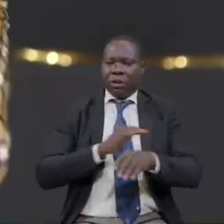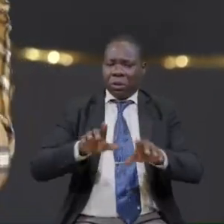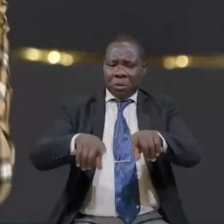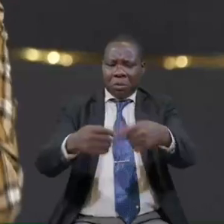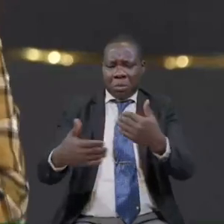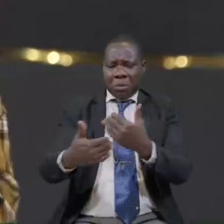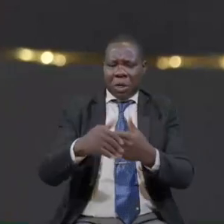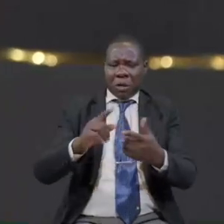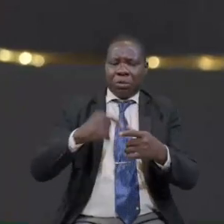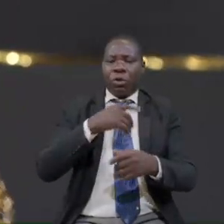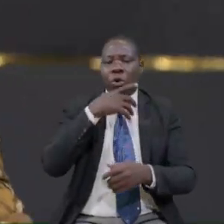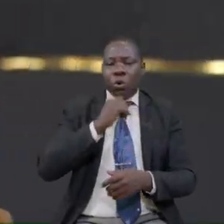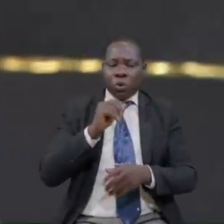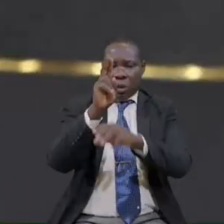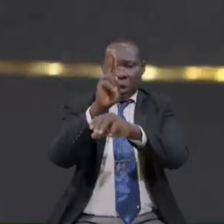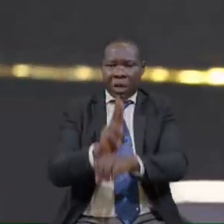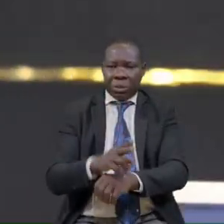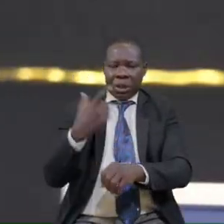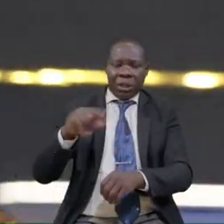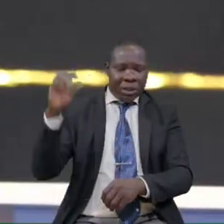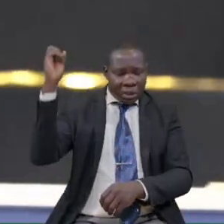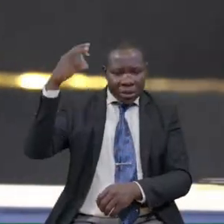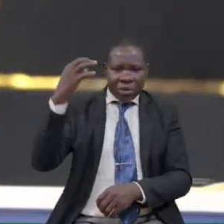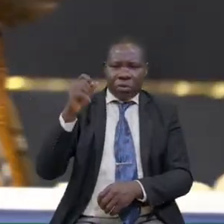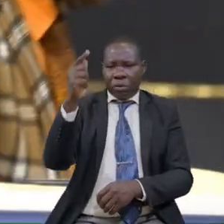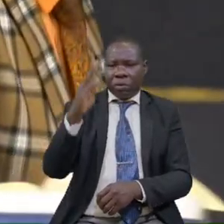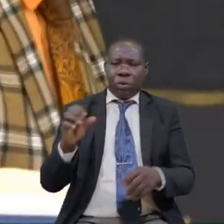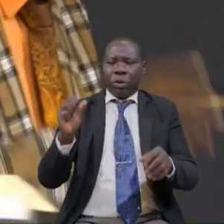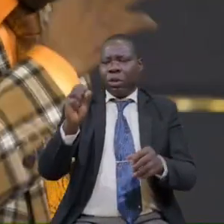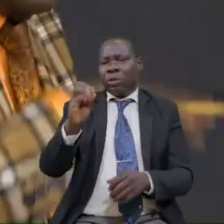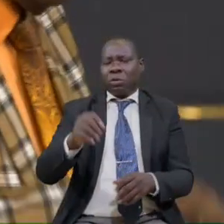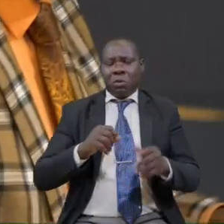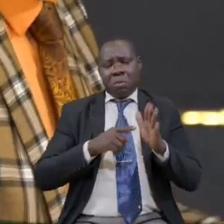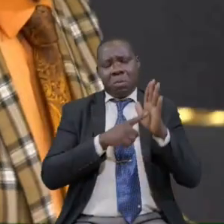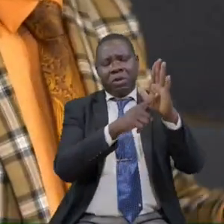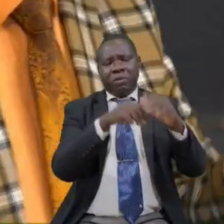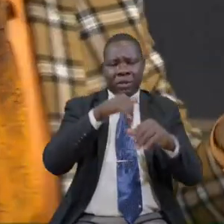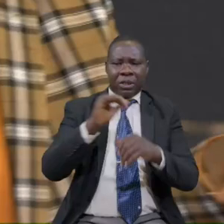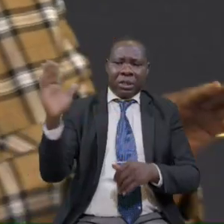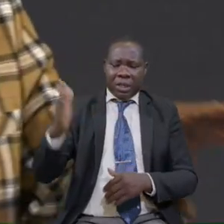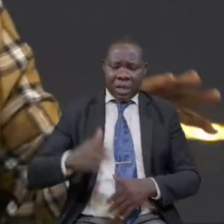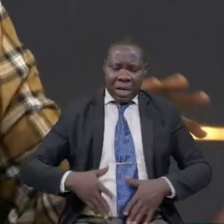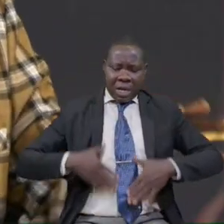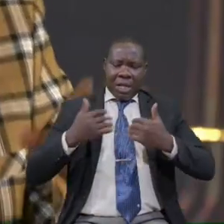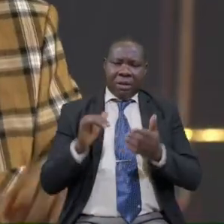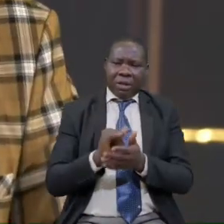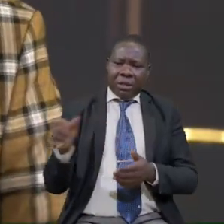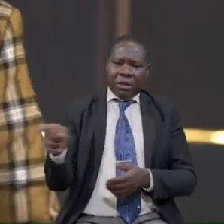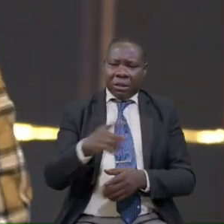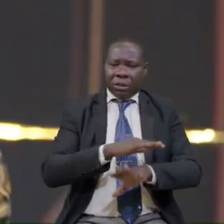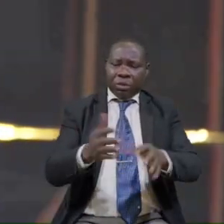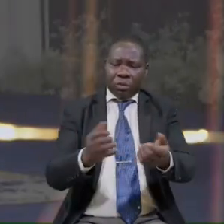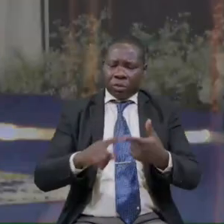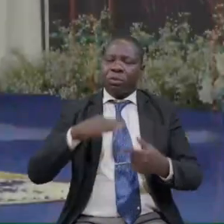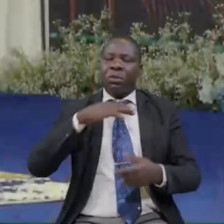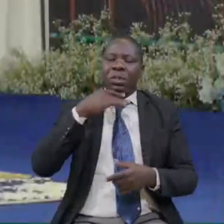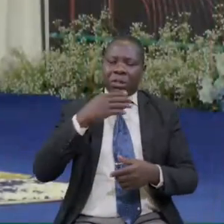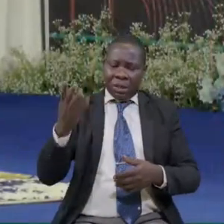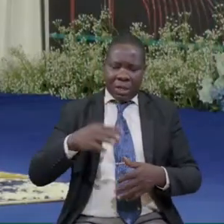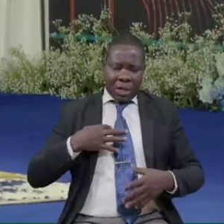habitude, ils ne sont pas retournés à la mauvaise chose. La grâce de Dieu s'est manifestée dans leur vie, qu'ils ne sont